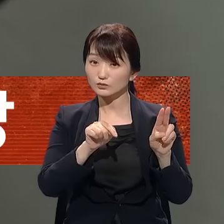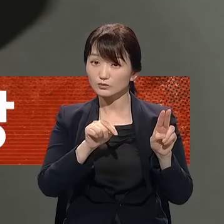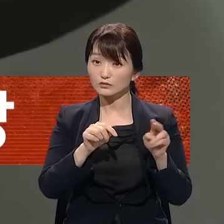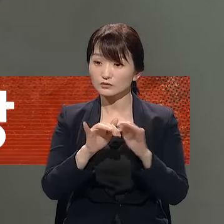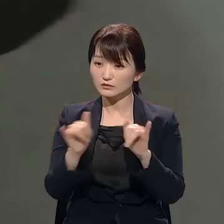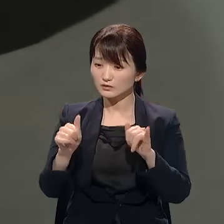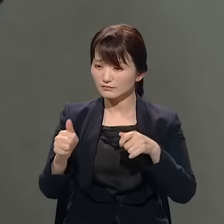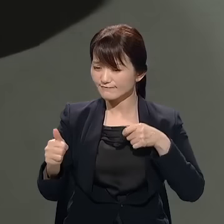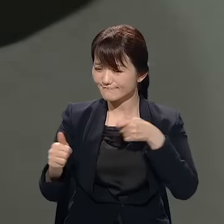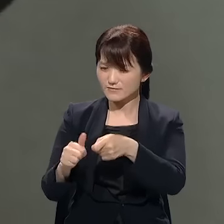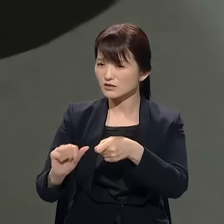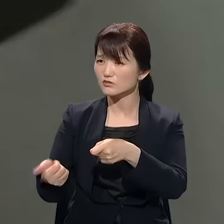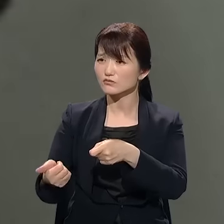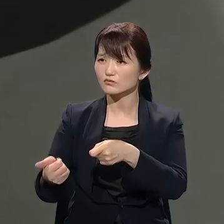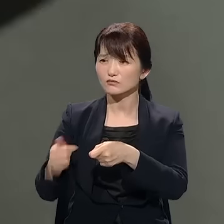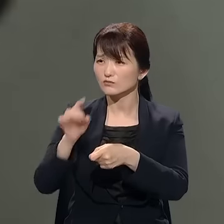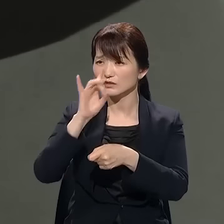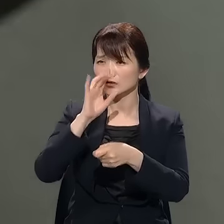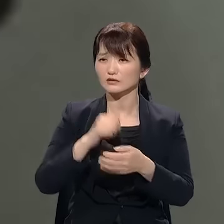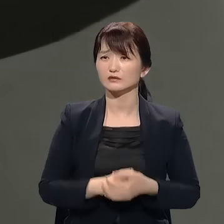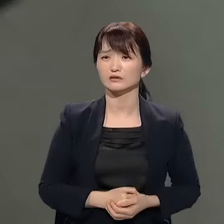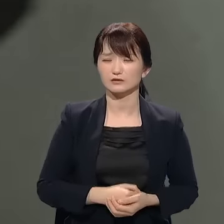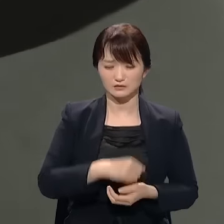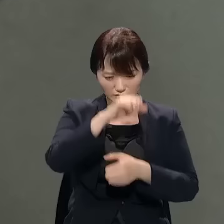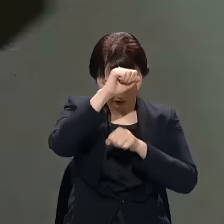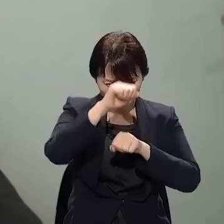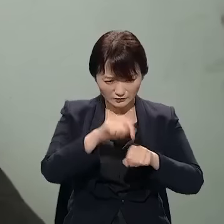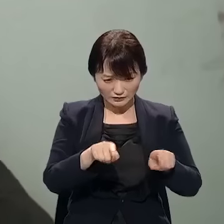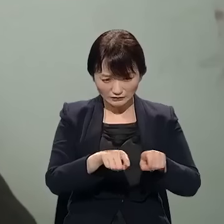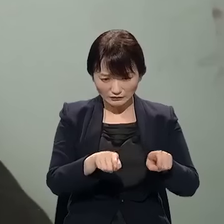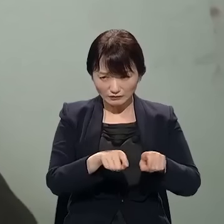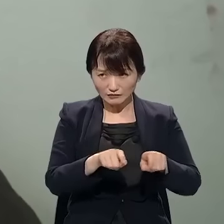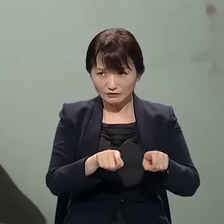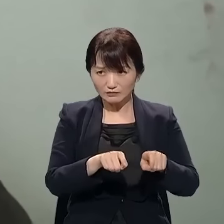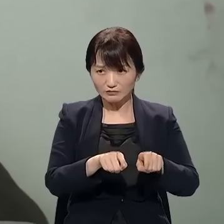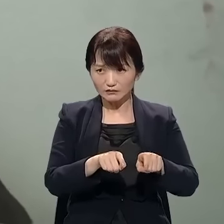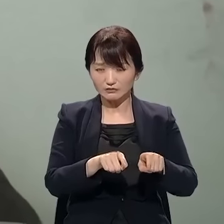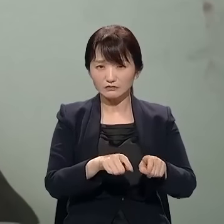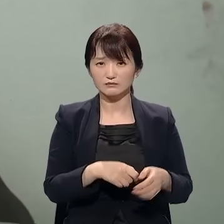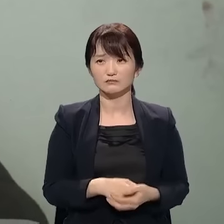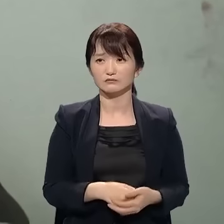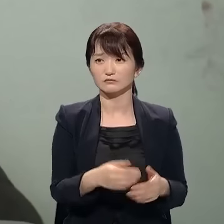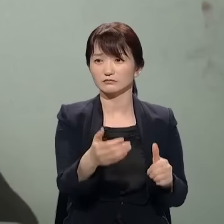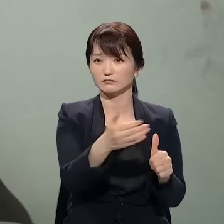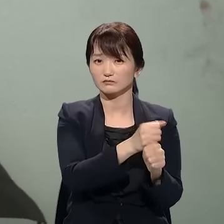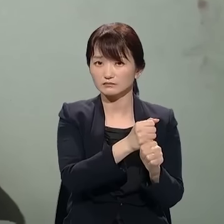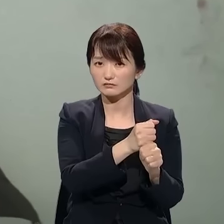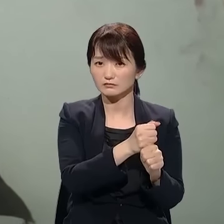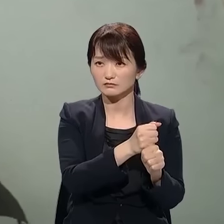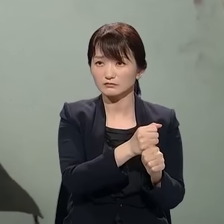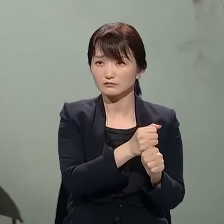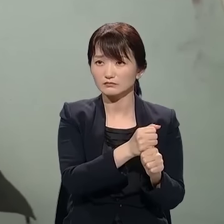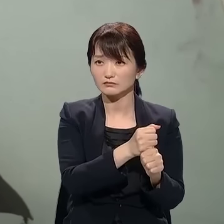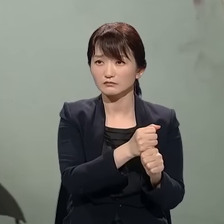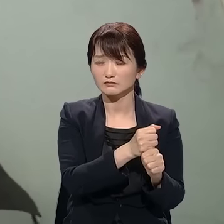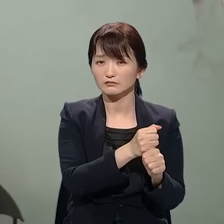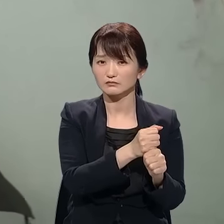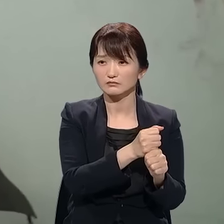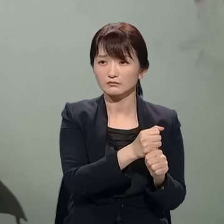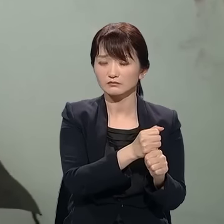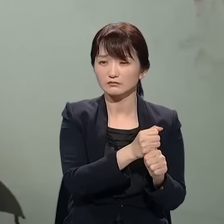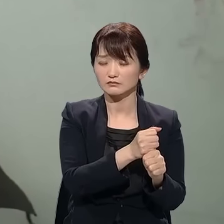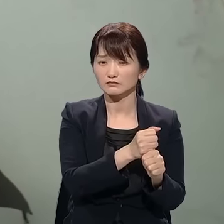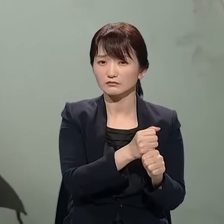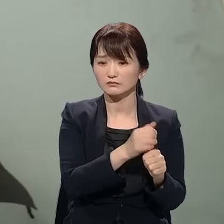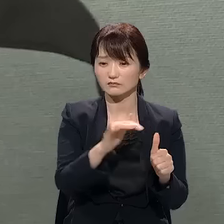사람을 저렇게 살해하고 하는 다리 떠는 거 좀 보세요네 다리도 떨고 그러니까 이제 뭐 금거 당시에 그 당시 그 사람들의